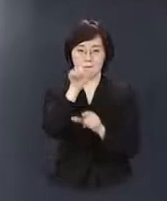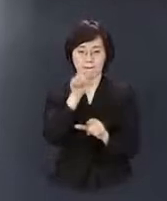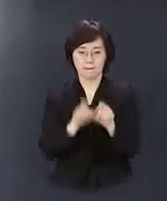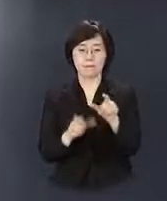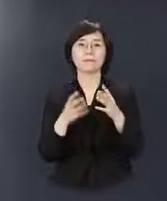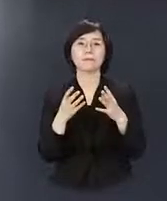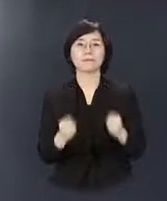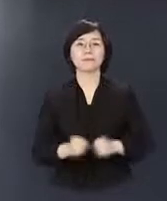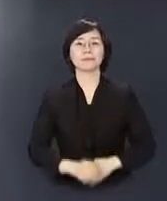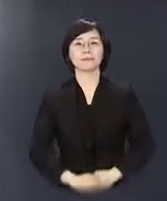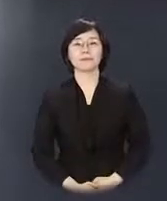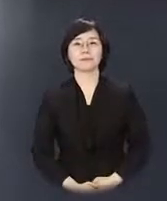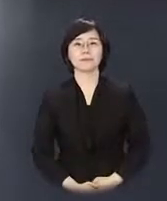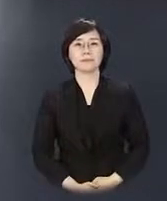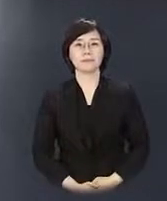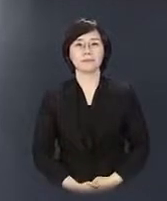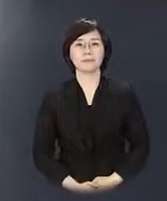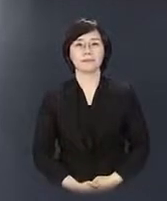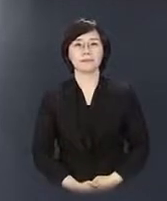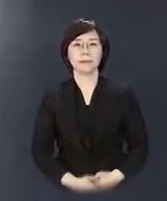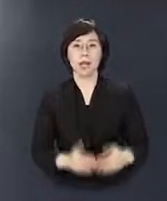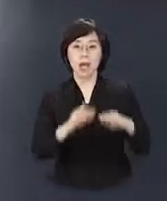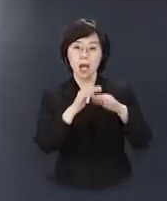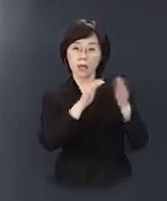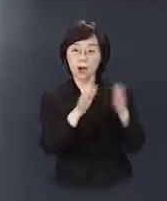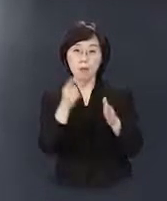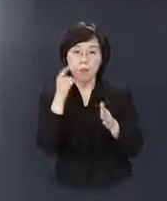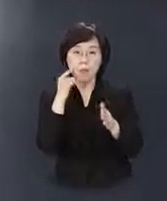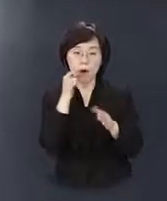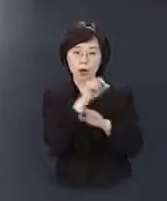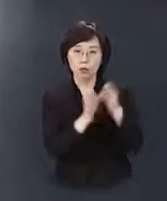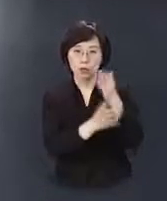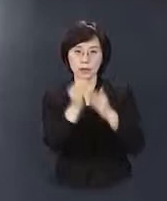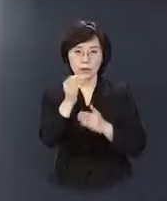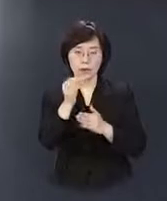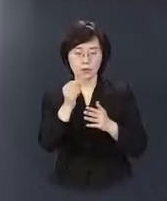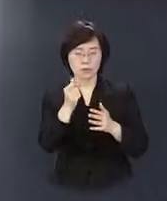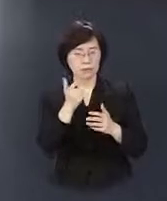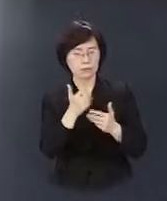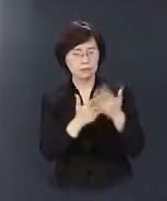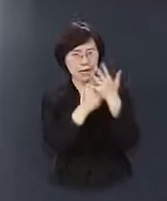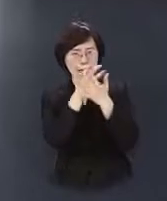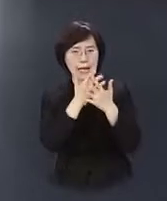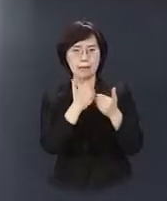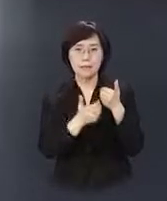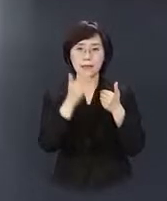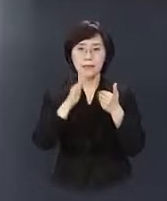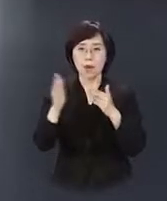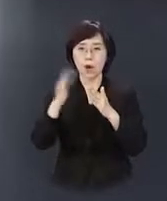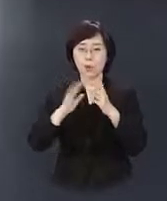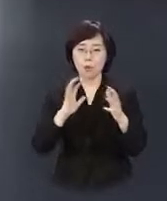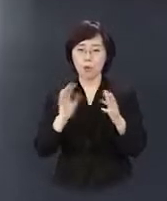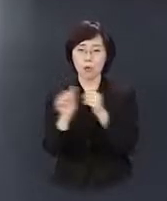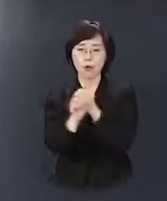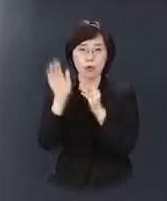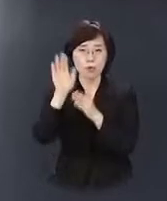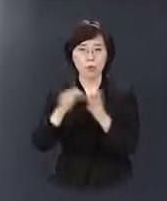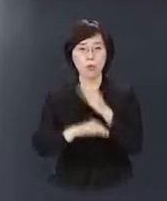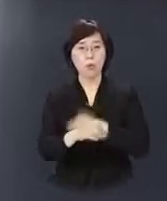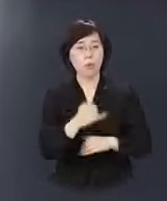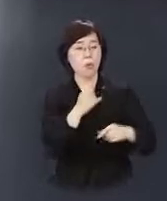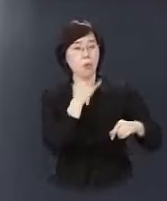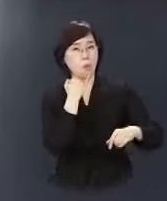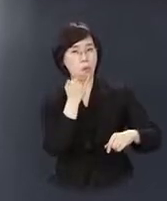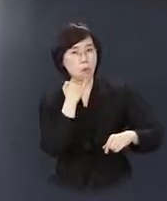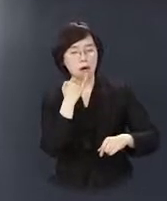등장했습니다 정의를 해보자면 행정 통합에 대한 마저 난 거부감이 국문 하면 돼 출범 이후 금전과